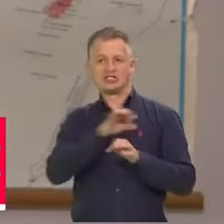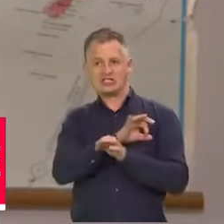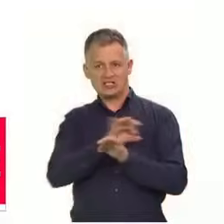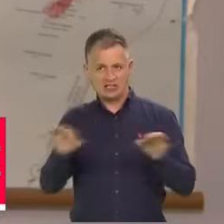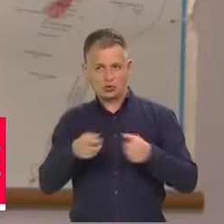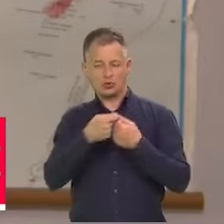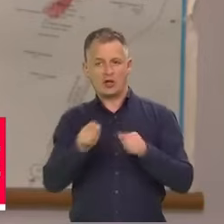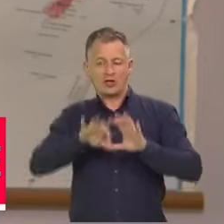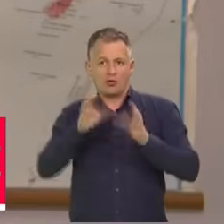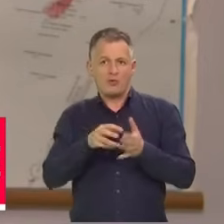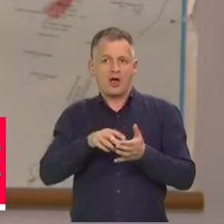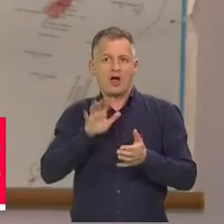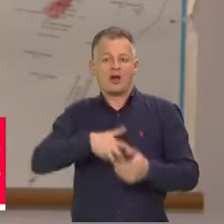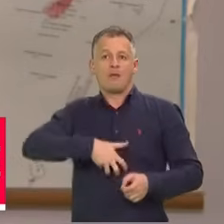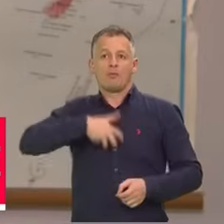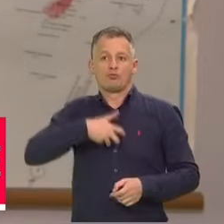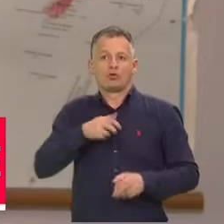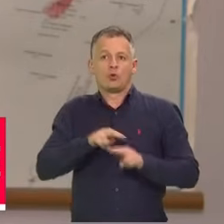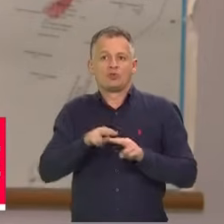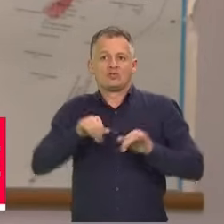sufletul la gură. În cazul în care se vor gândi